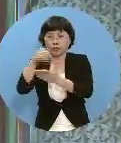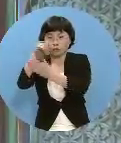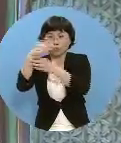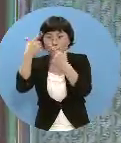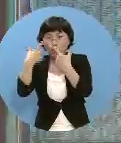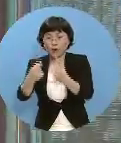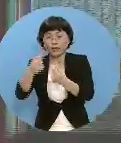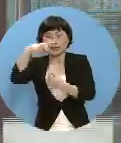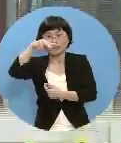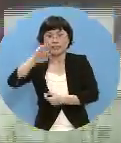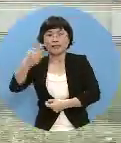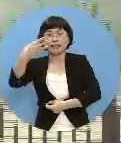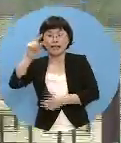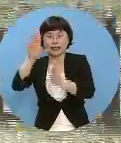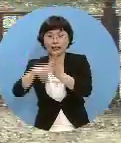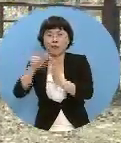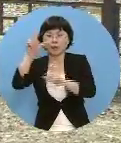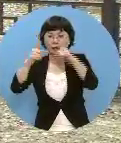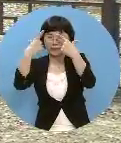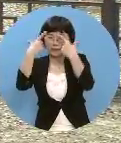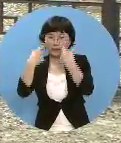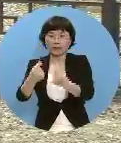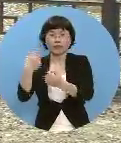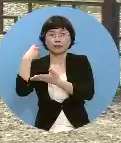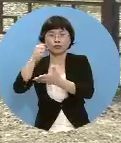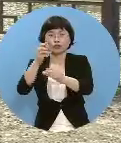전형적인 모습을 간직하고 있습니다.